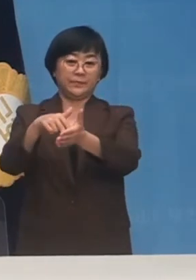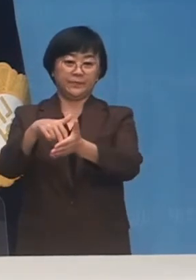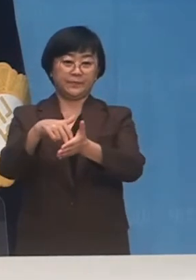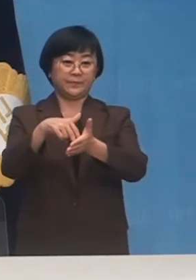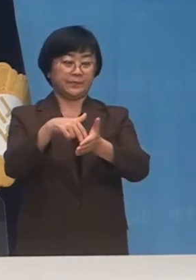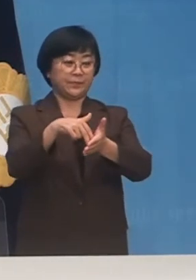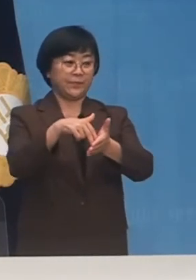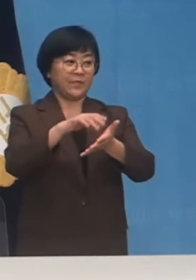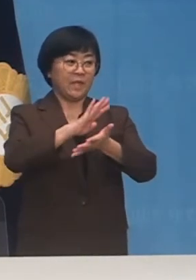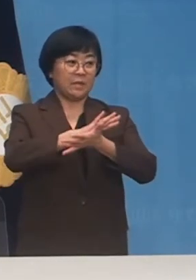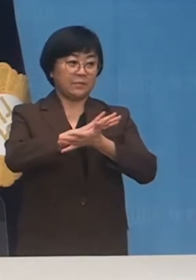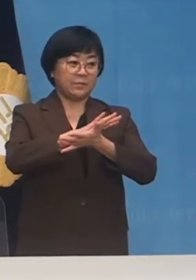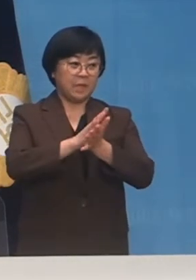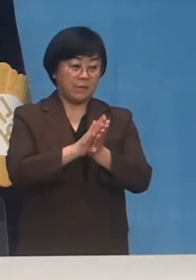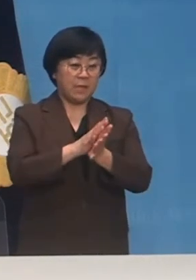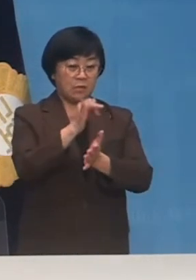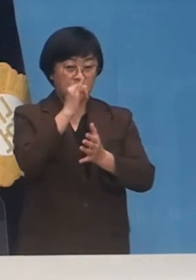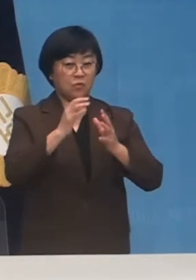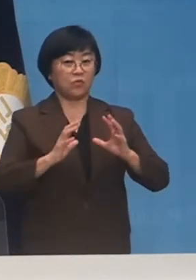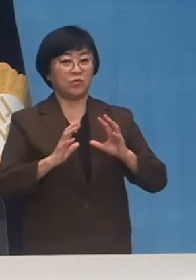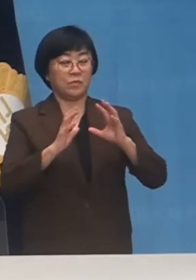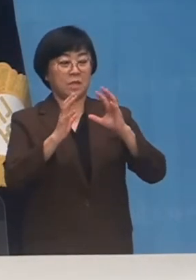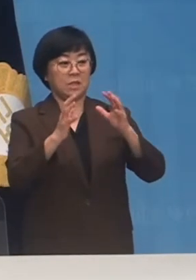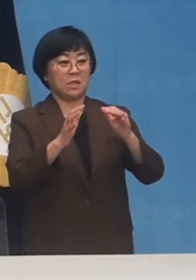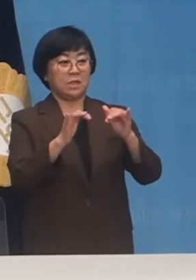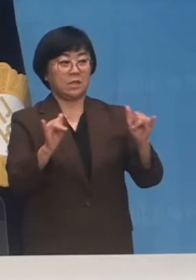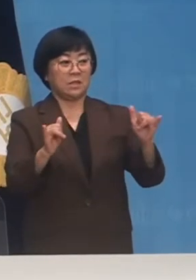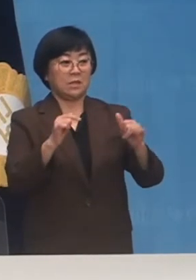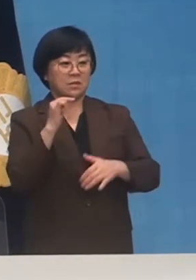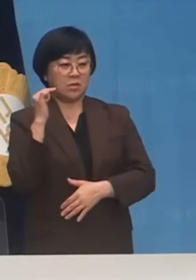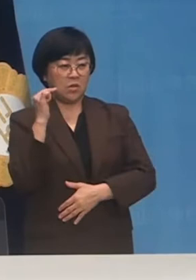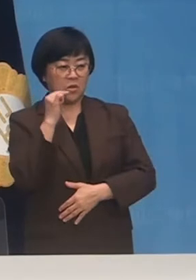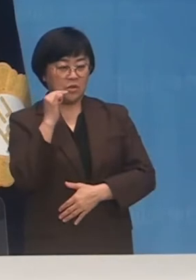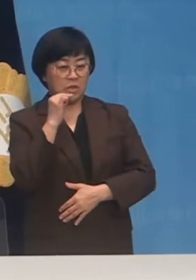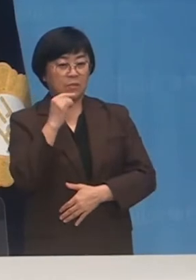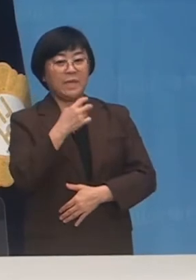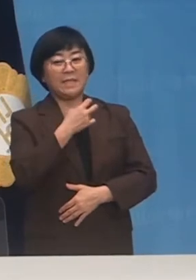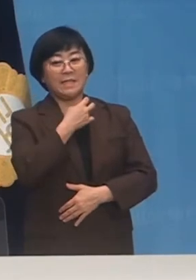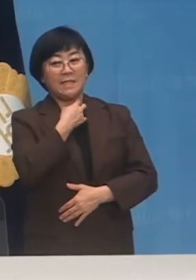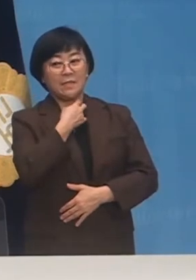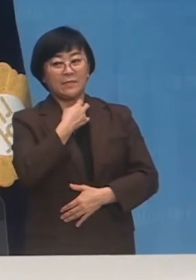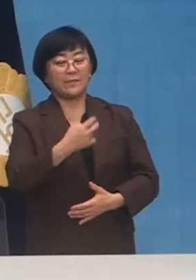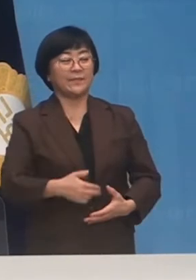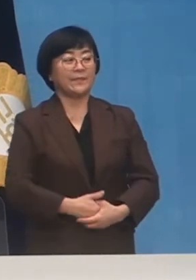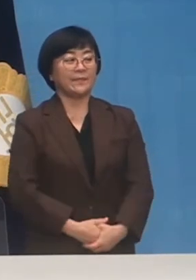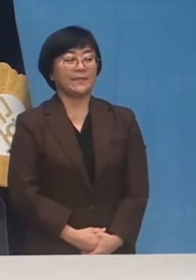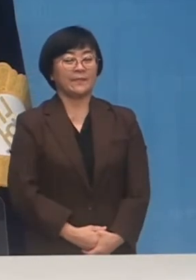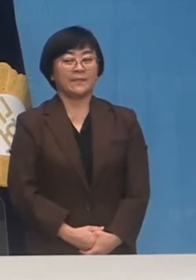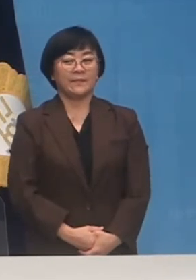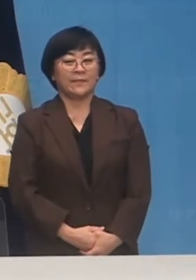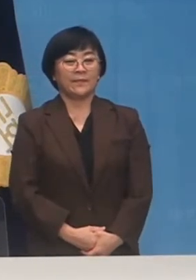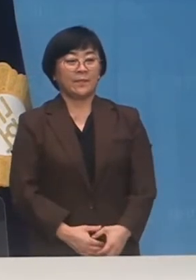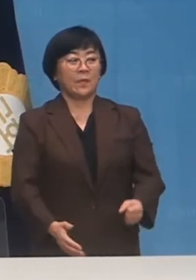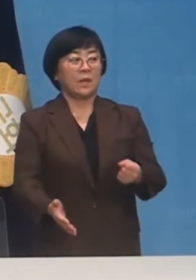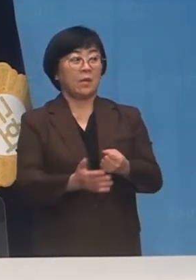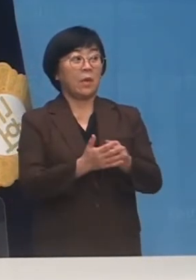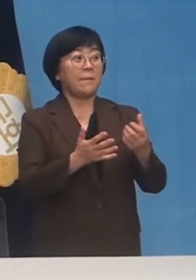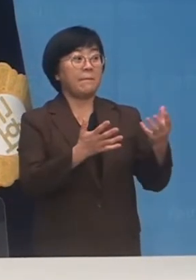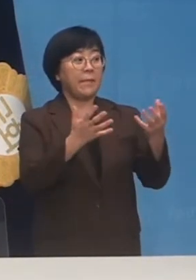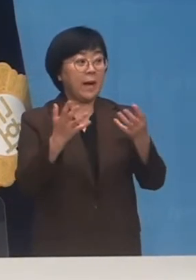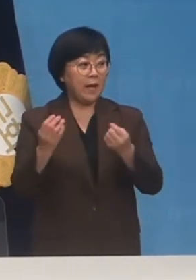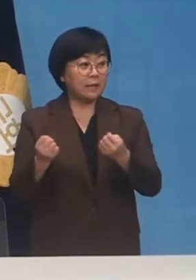여지없이 짓밟았고 국민들을 철저히 배신했다. 그래서 수많은